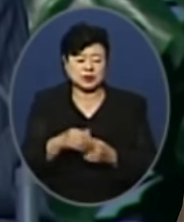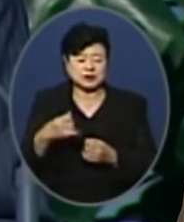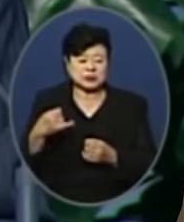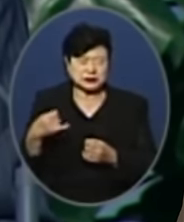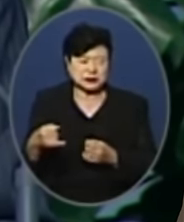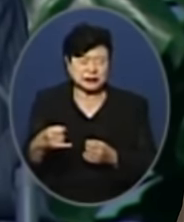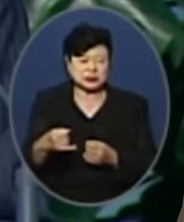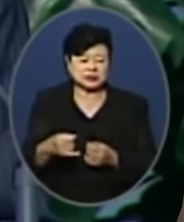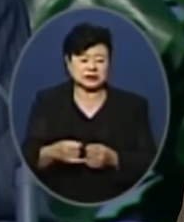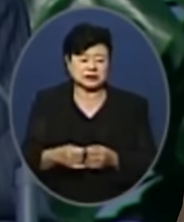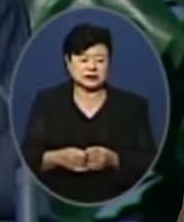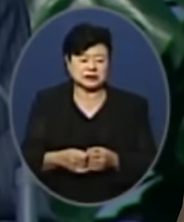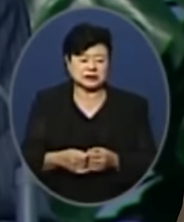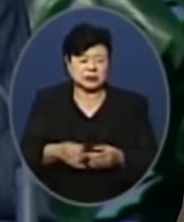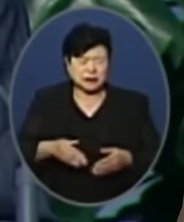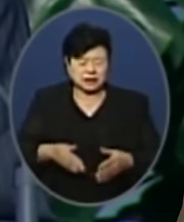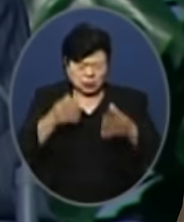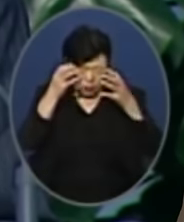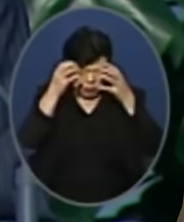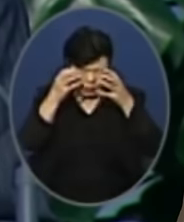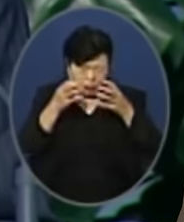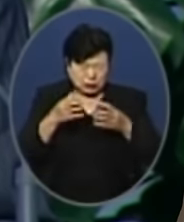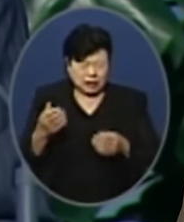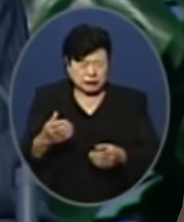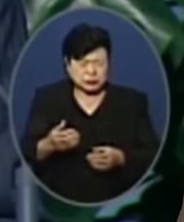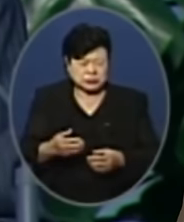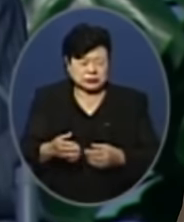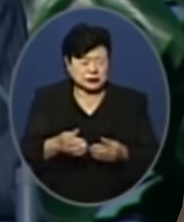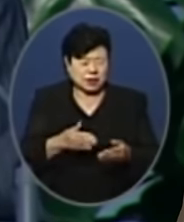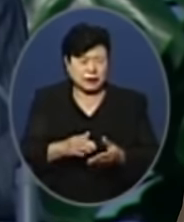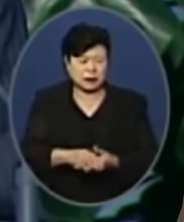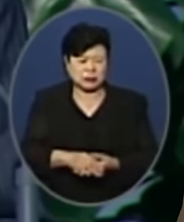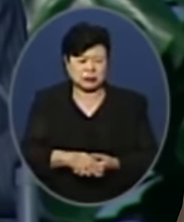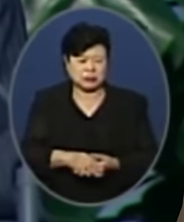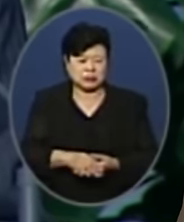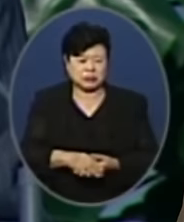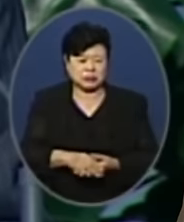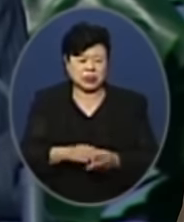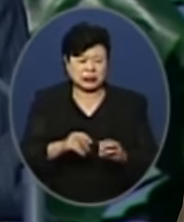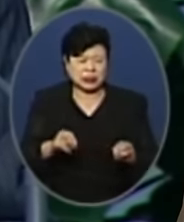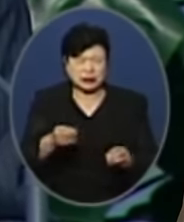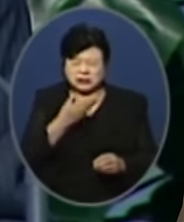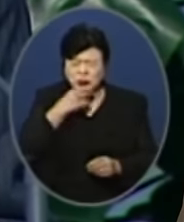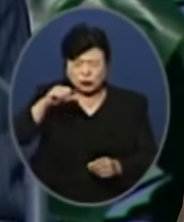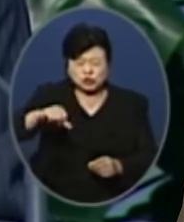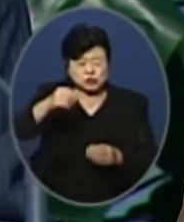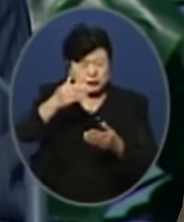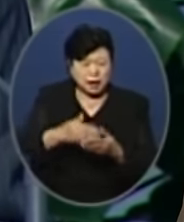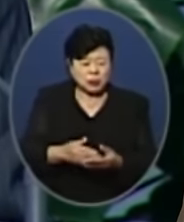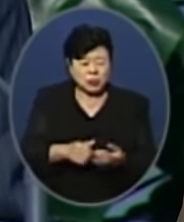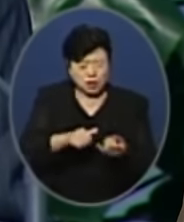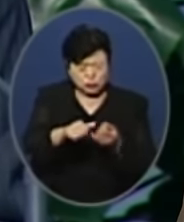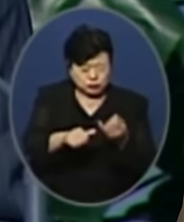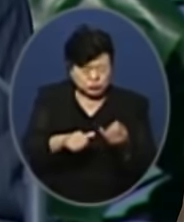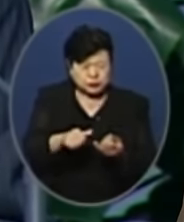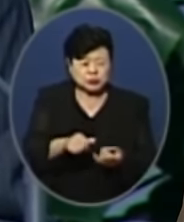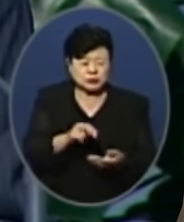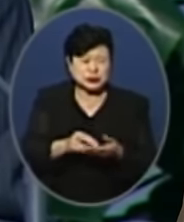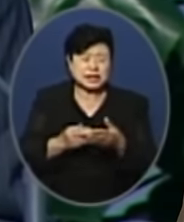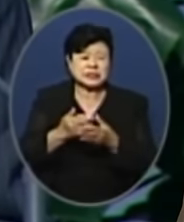자녀를 낳는 큰 고통을 겪을 것이라고 하는 것입니다. 어디에 봐도 고통이요. 땅은 저주받았지 부부간의 사이는 이제